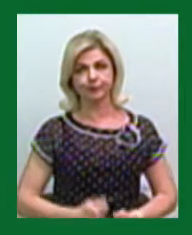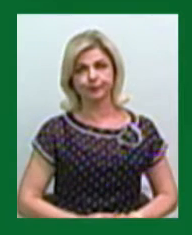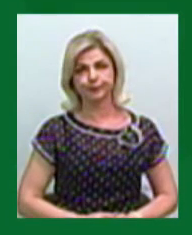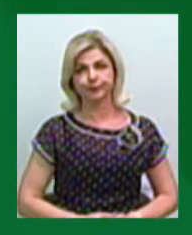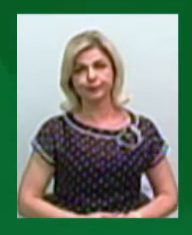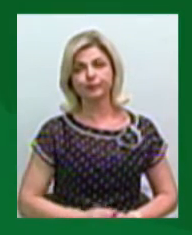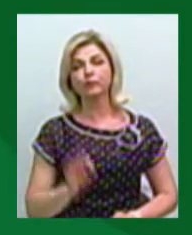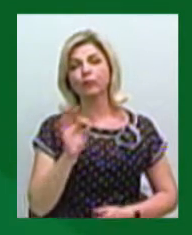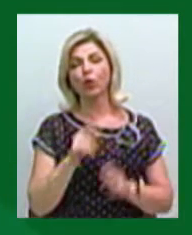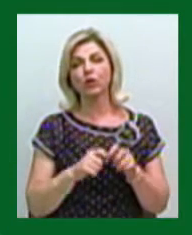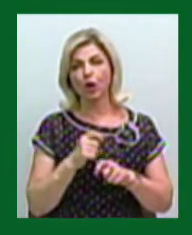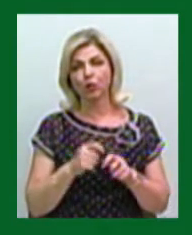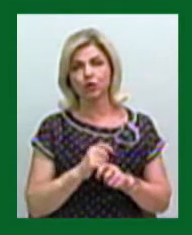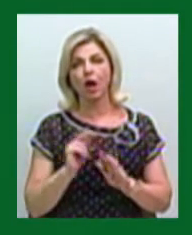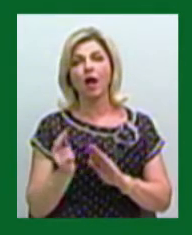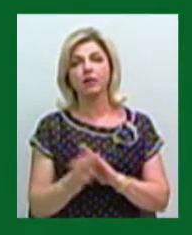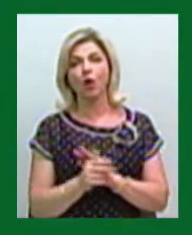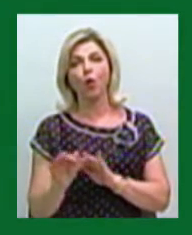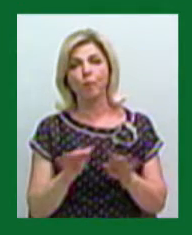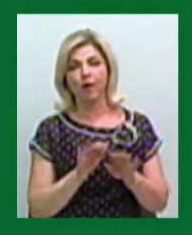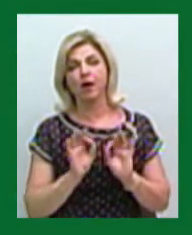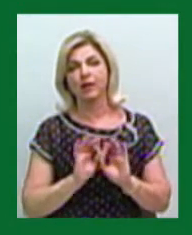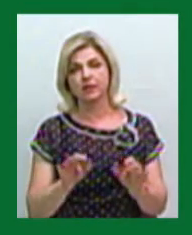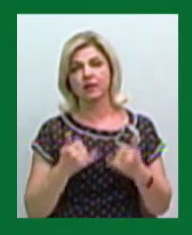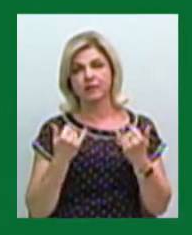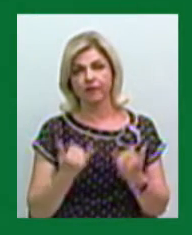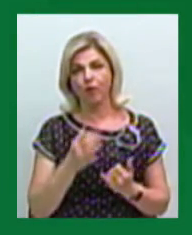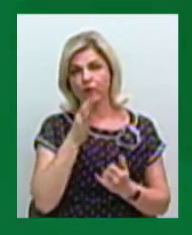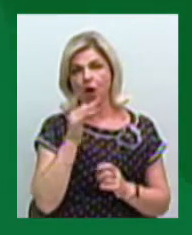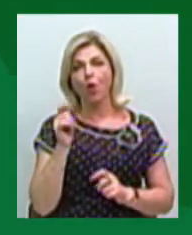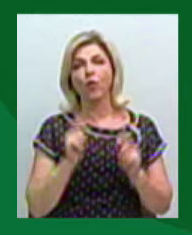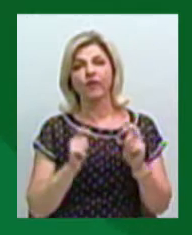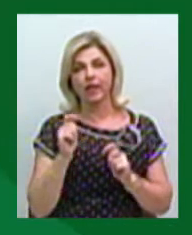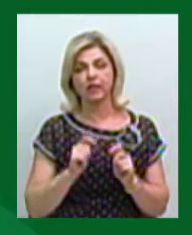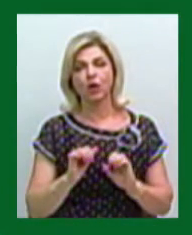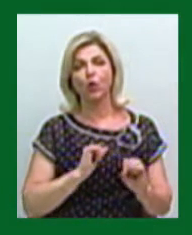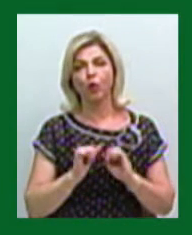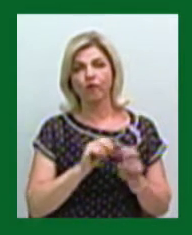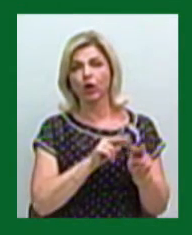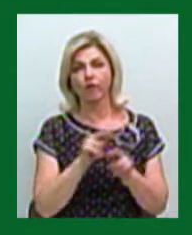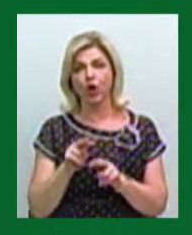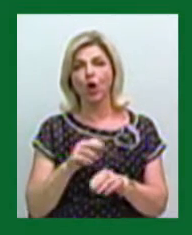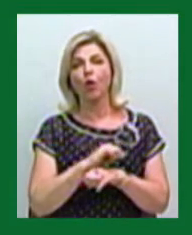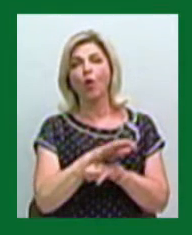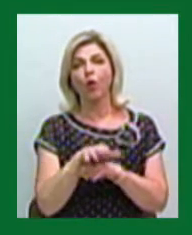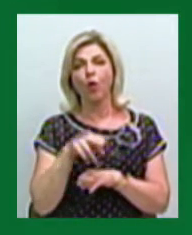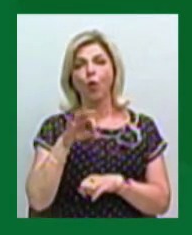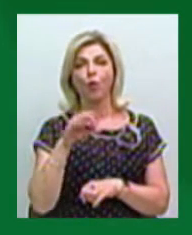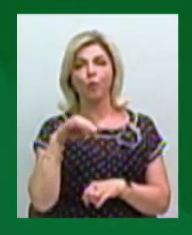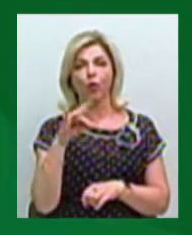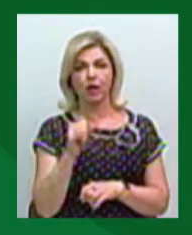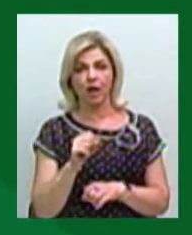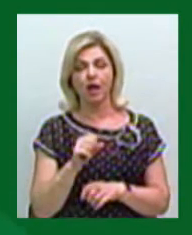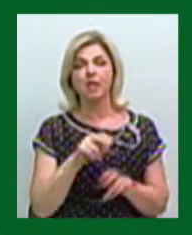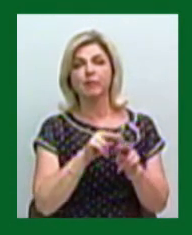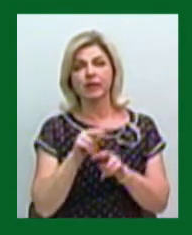Про порушення передвиборчої агітаційної кампанії розповів сьогодні під час прес-конференції координатор спостереження громадської мережі «Опора» за виборами в